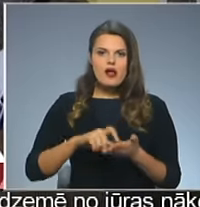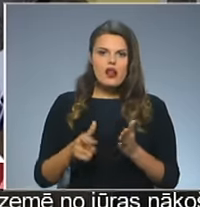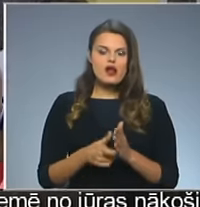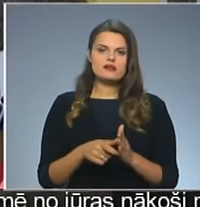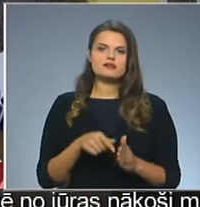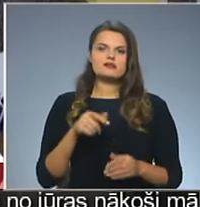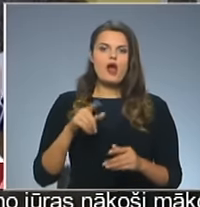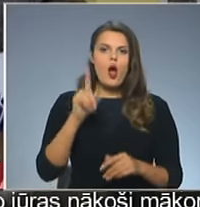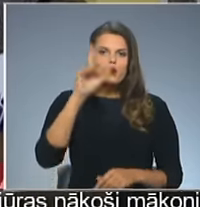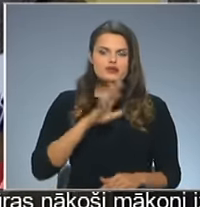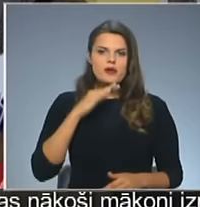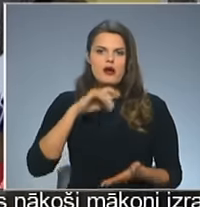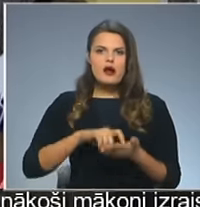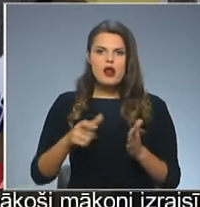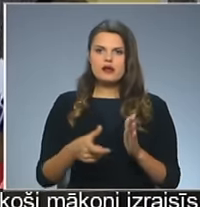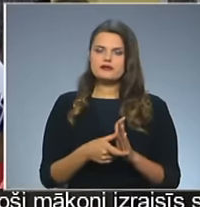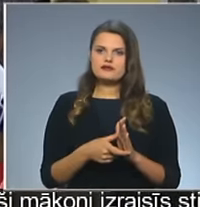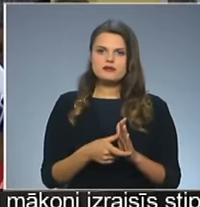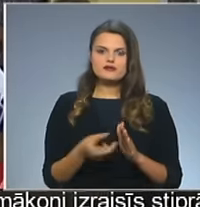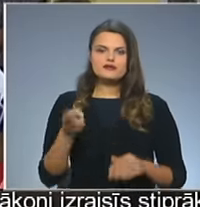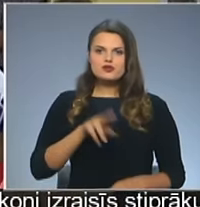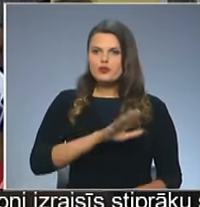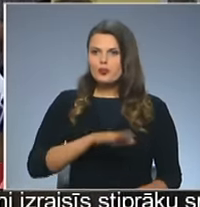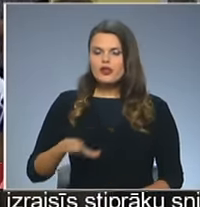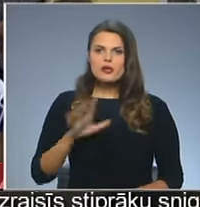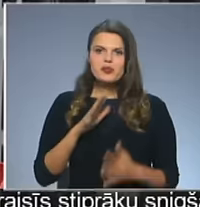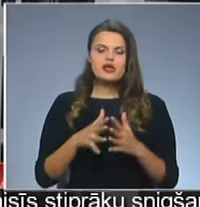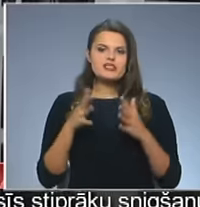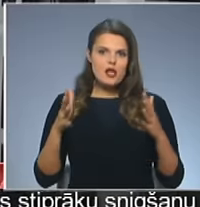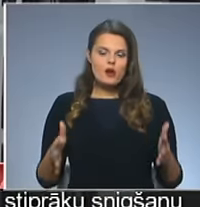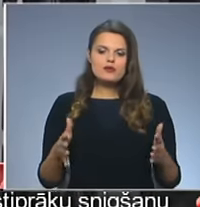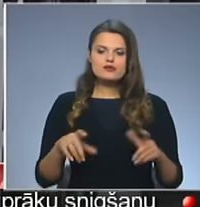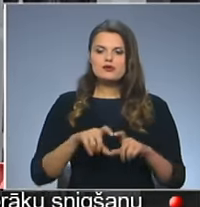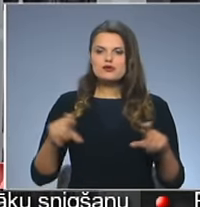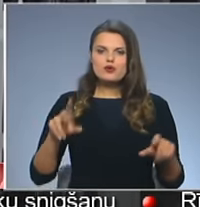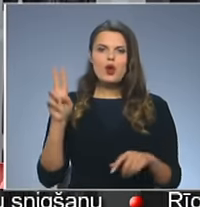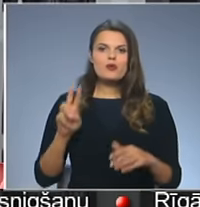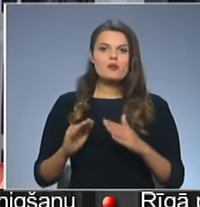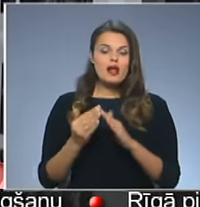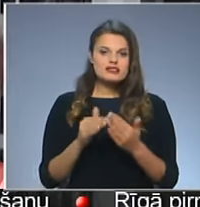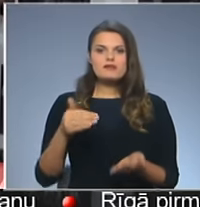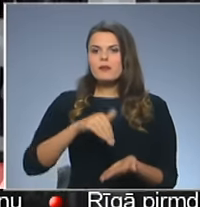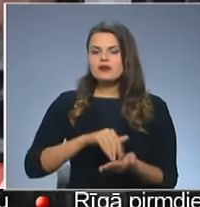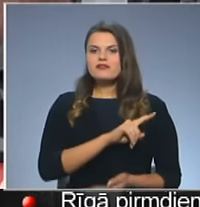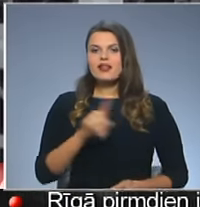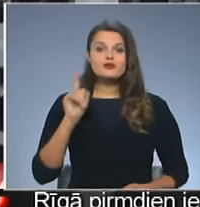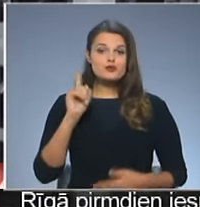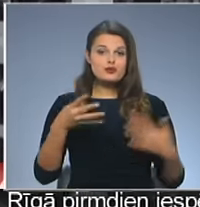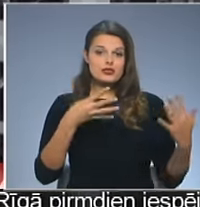bija klase, augšā bija klases. Un bērni bija daudz. Skola Jūrmalciemā pastāvēs līdz